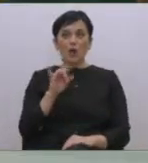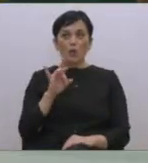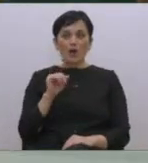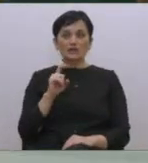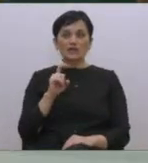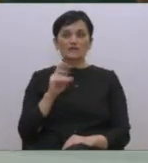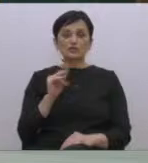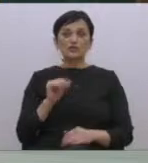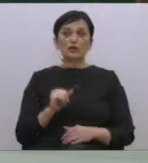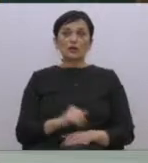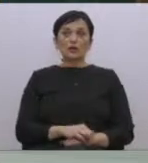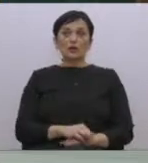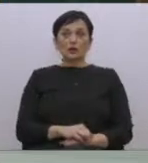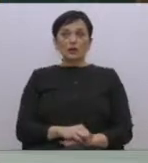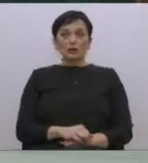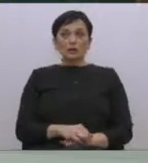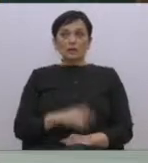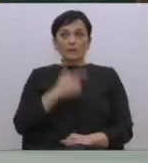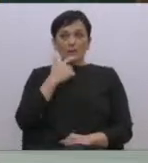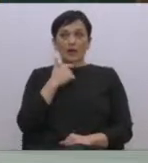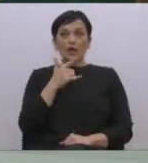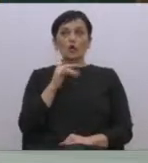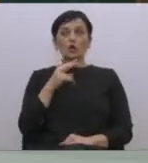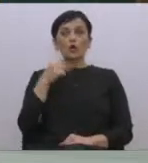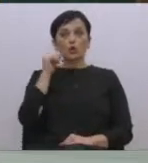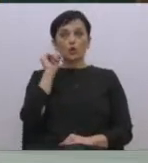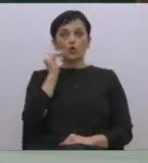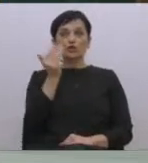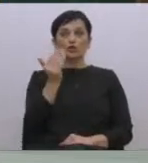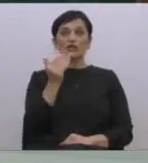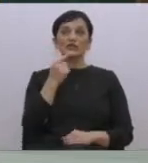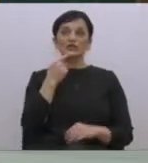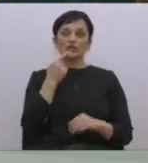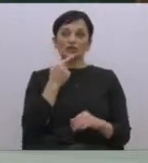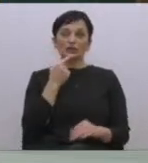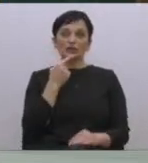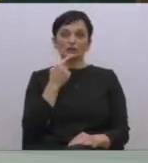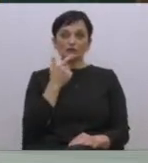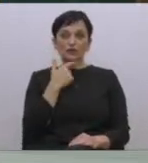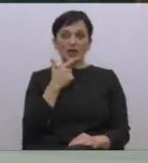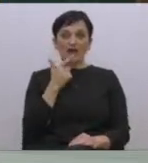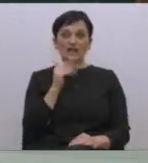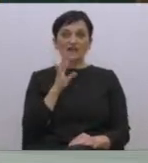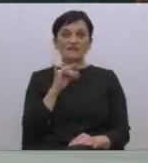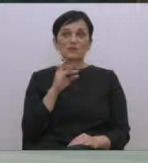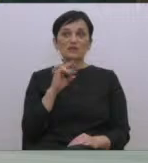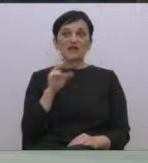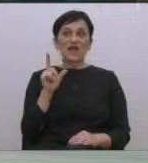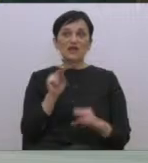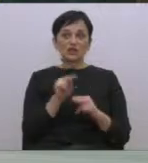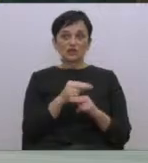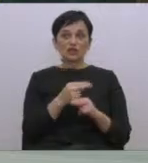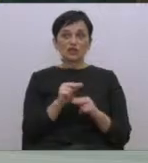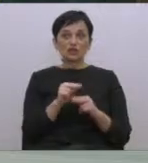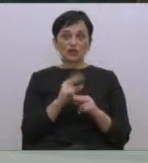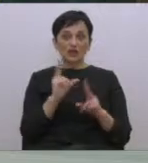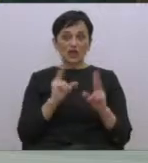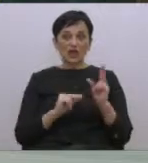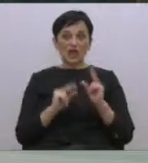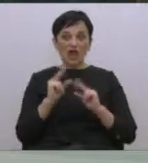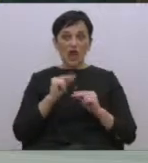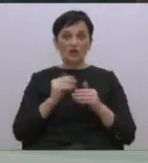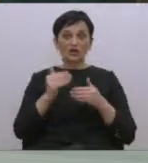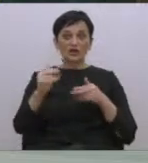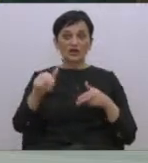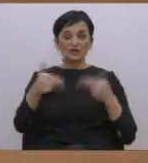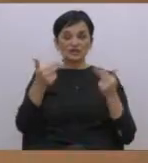ხუჩი ბატონო გრიგოლ, გუშინ თქვენ თქვით, რომ ბატონი გივი მიქანაძის შენიშვნა გაითვალისწინეთ